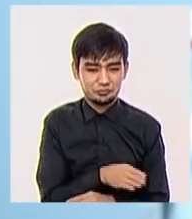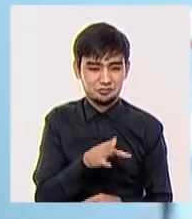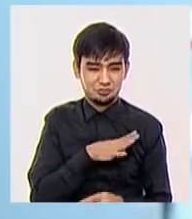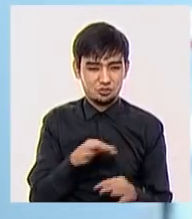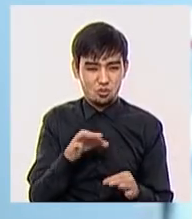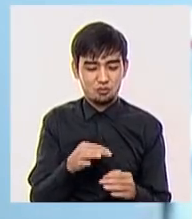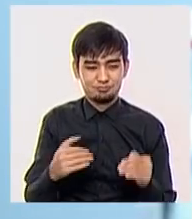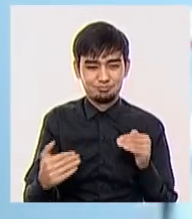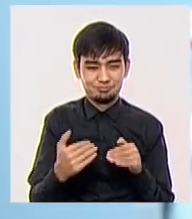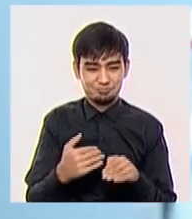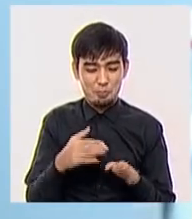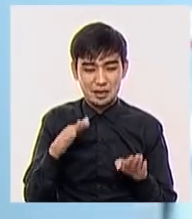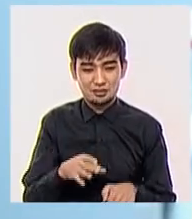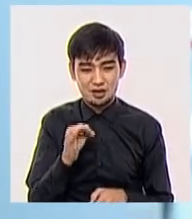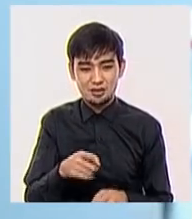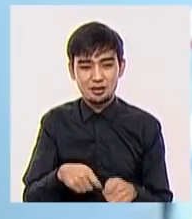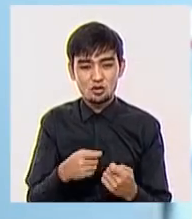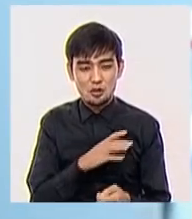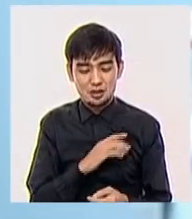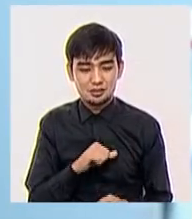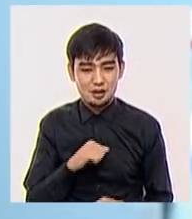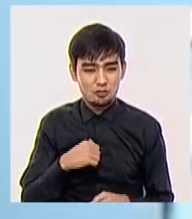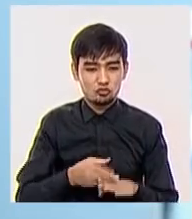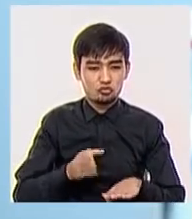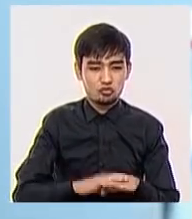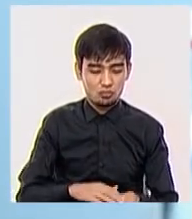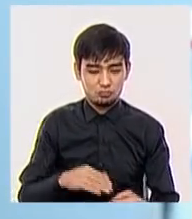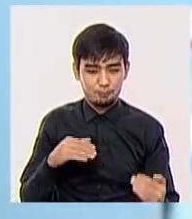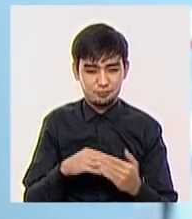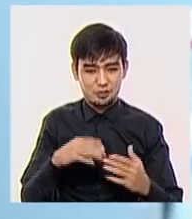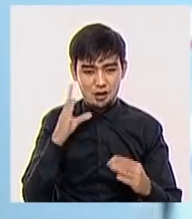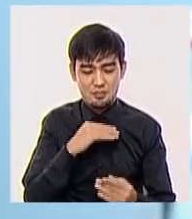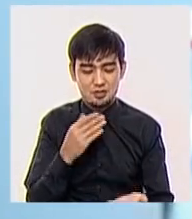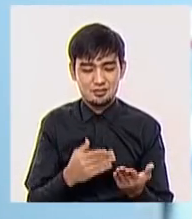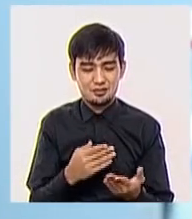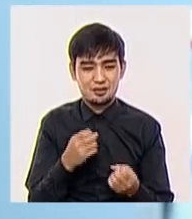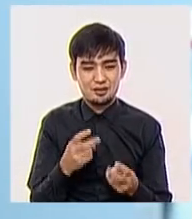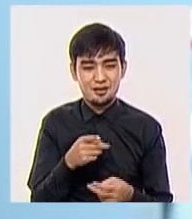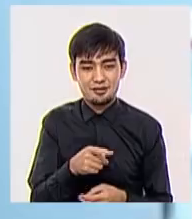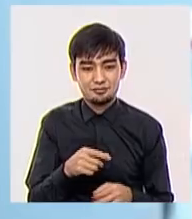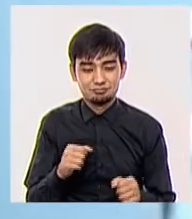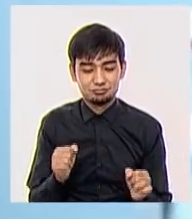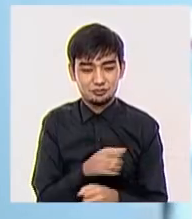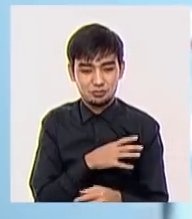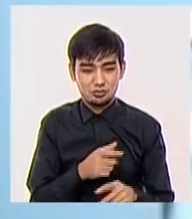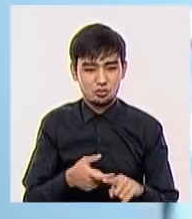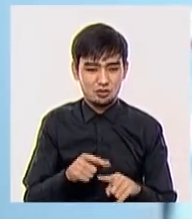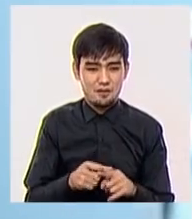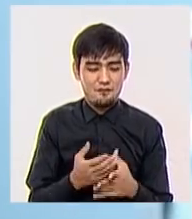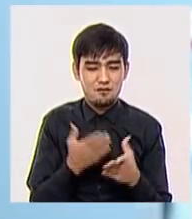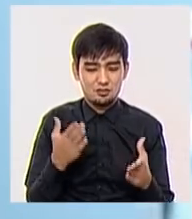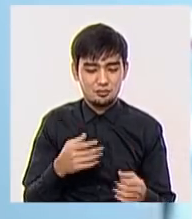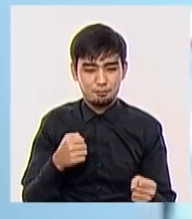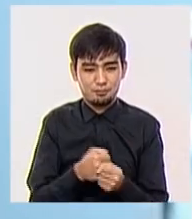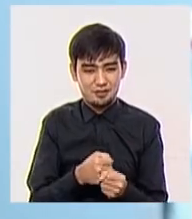данное правонарушение является одним из наиболее тяжких также так как при его совершении гусаки высока